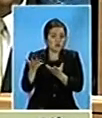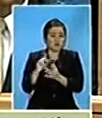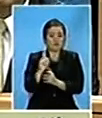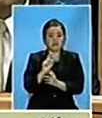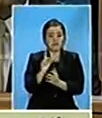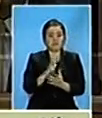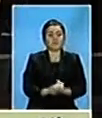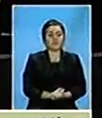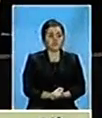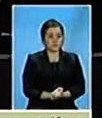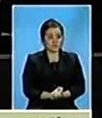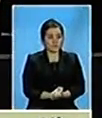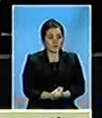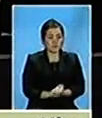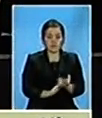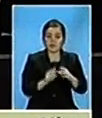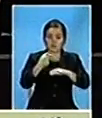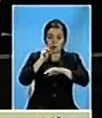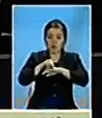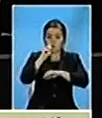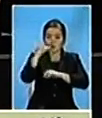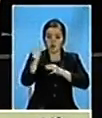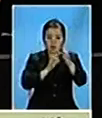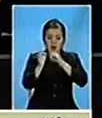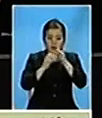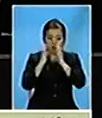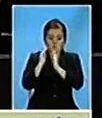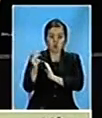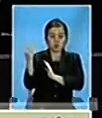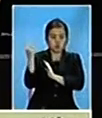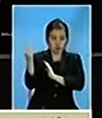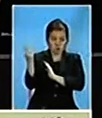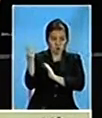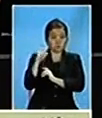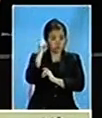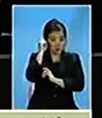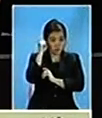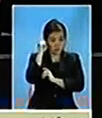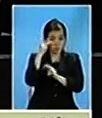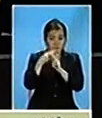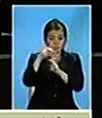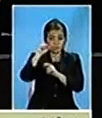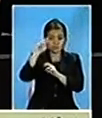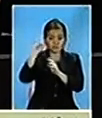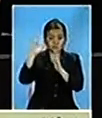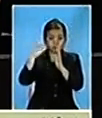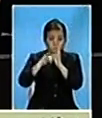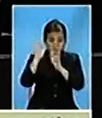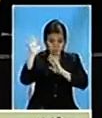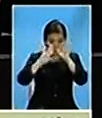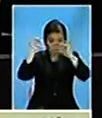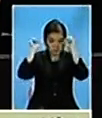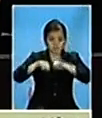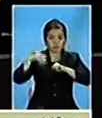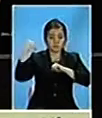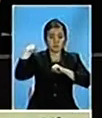คือผมจะให้อภิปรายสองท่านนะครับท่านรักอย่างช่องข้องใจนะครับแล้วก็ท่านสมชายแล้วหลังจากผมจะขอมติที่ประชุมนะครับ